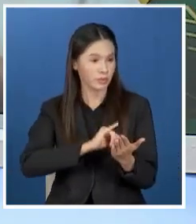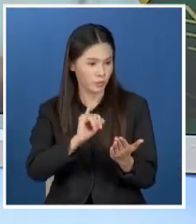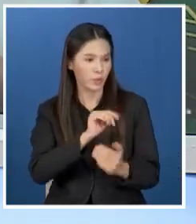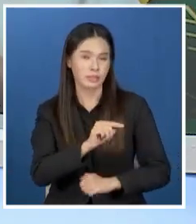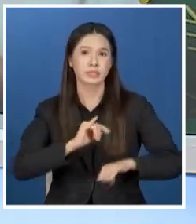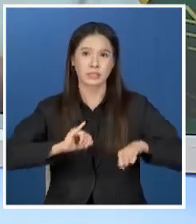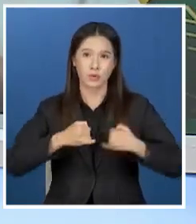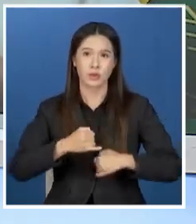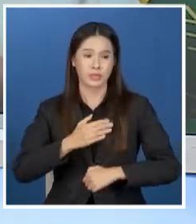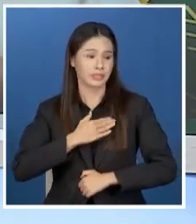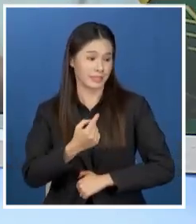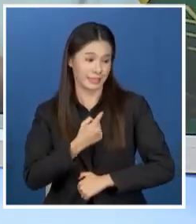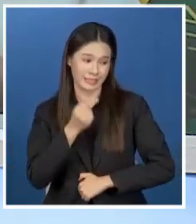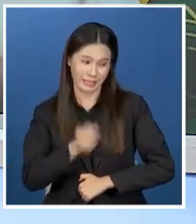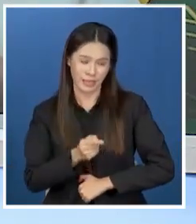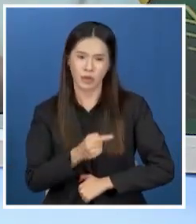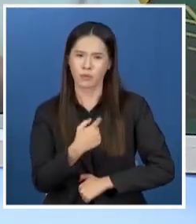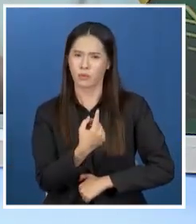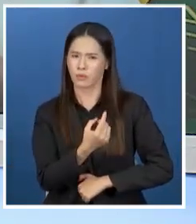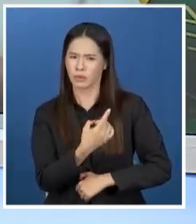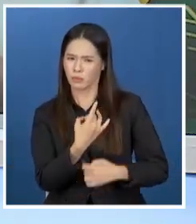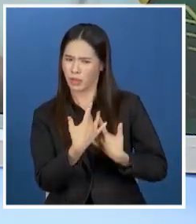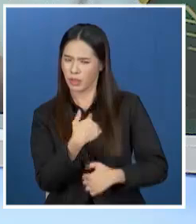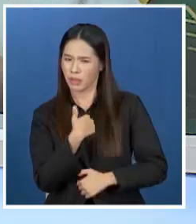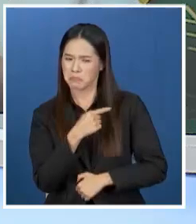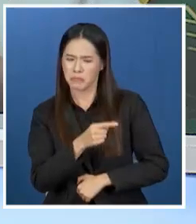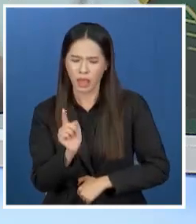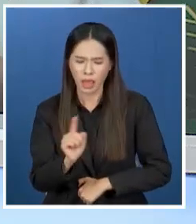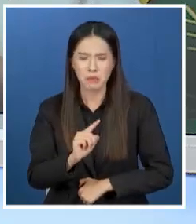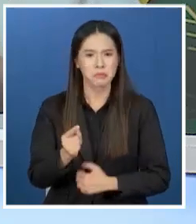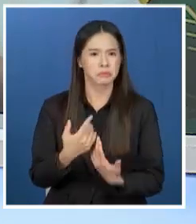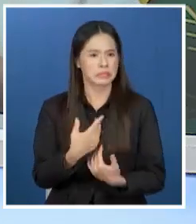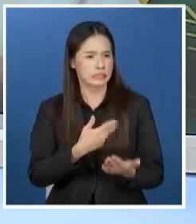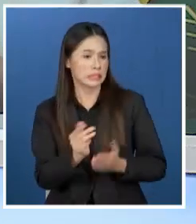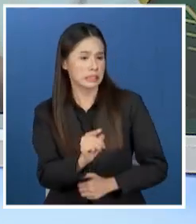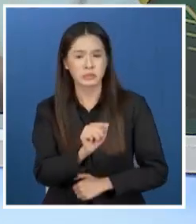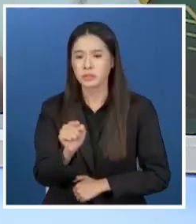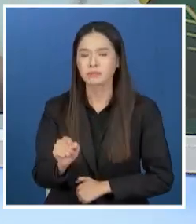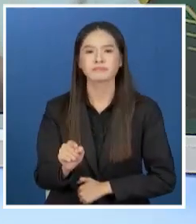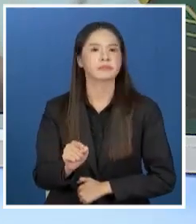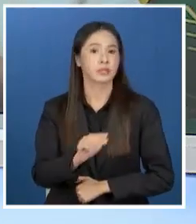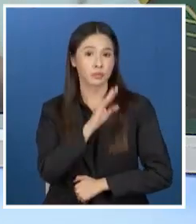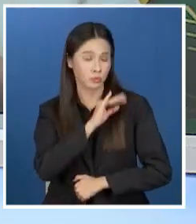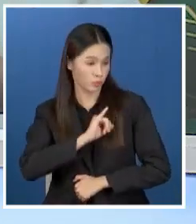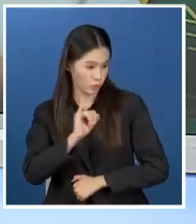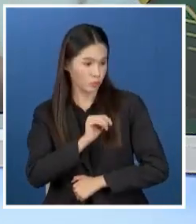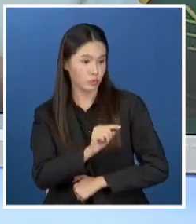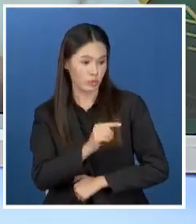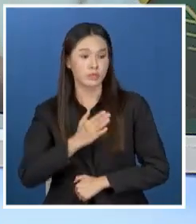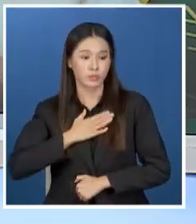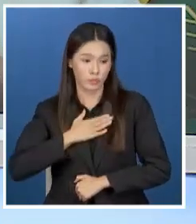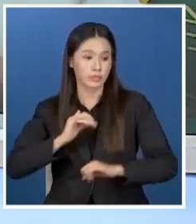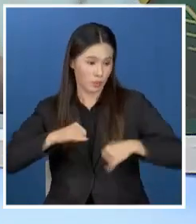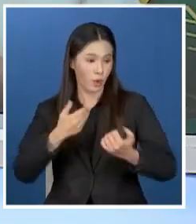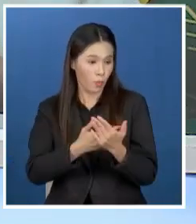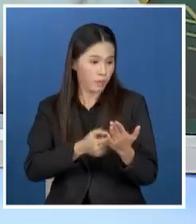คือเจ้าของหวยตัวจริงนะถ้ามาโมเมนะว่าเฮ้ยนู่นนั่นนี่ยึกยักซื้อจากคนนั้นคนนี้ถ้าหนูถูกจริงๆหนูนี่คือเจ้